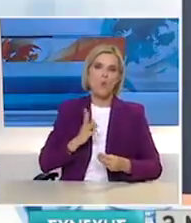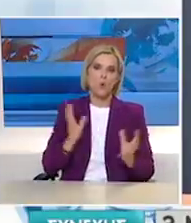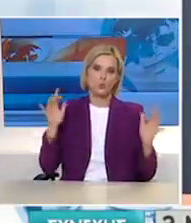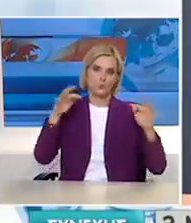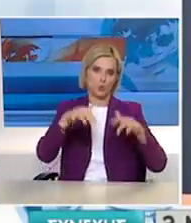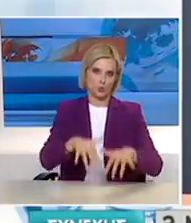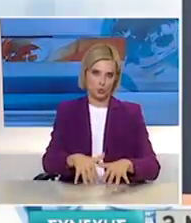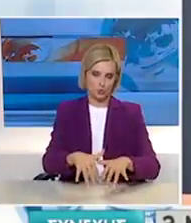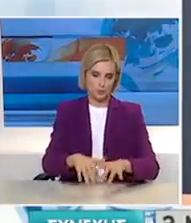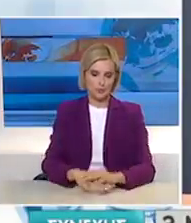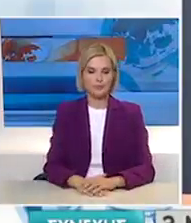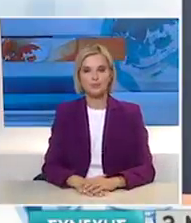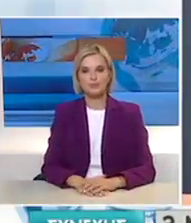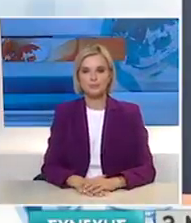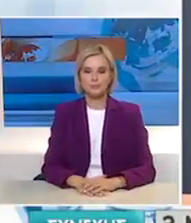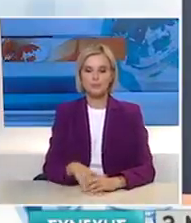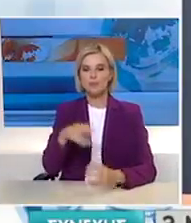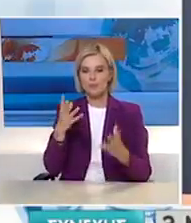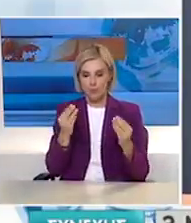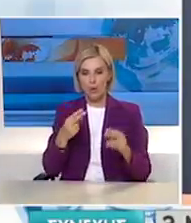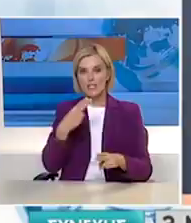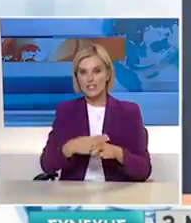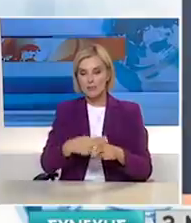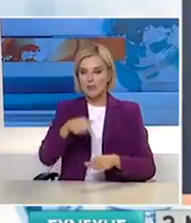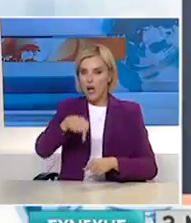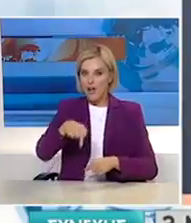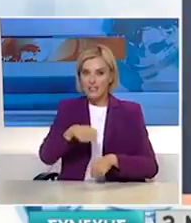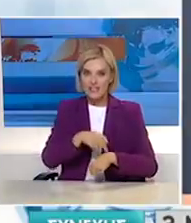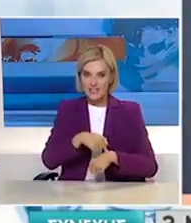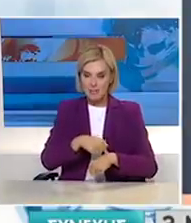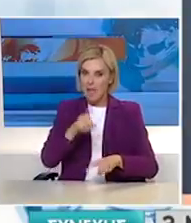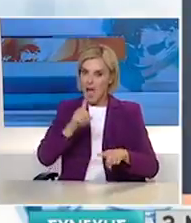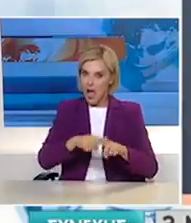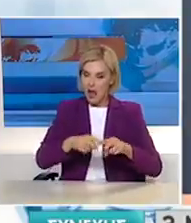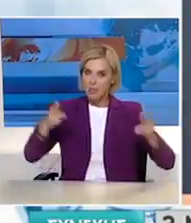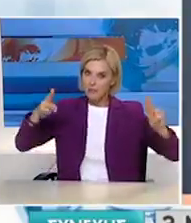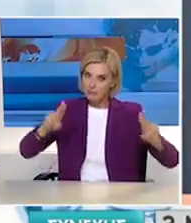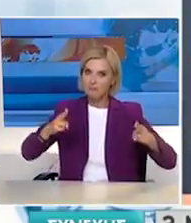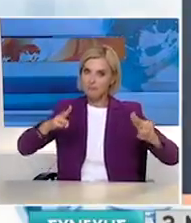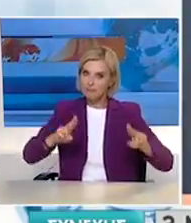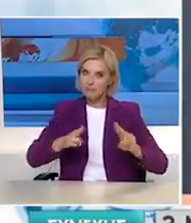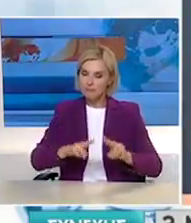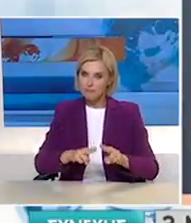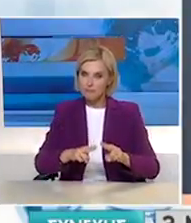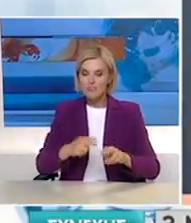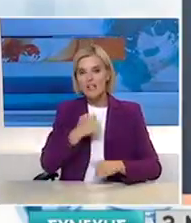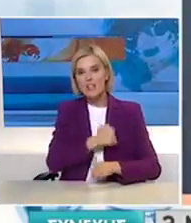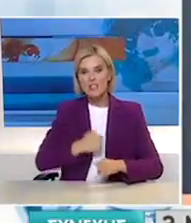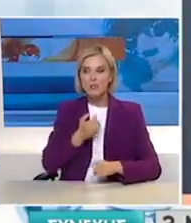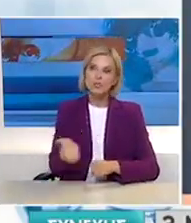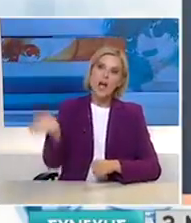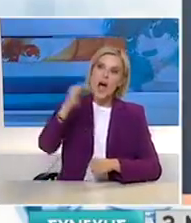Παραμένει εξαιρετικά σημαντικό και αυτή την περίοδο που εμείς καταγράφουμε μικρότερη κυκλοφορία του ιού, αλλά άλλες χώρες ακόμη